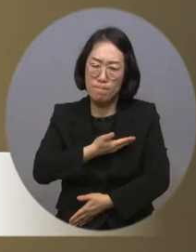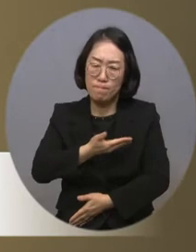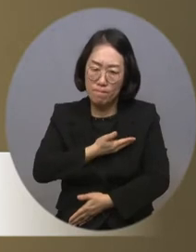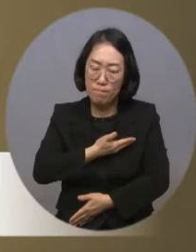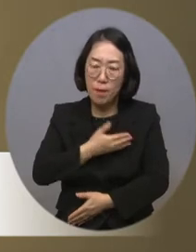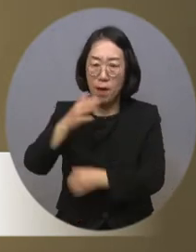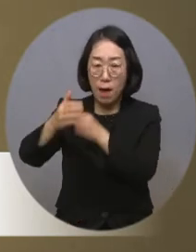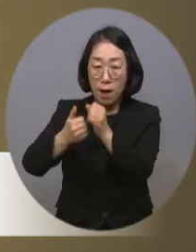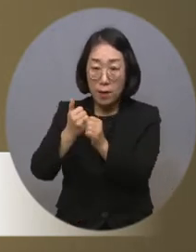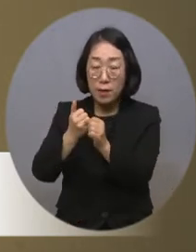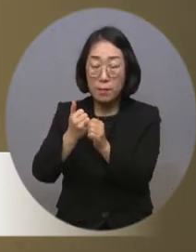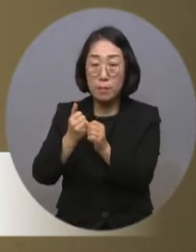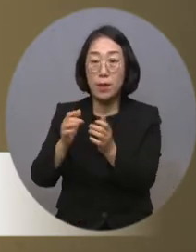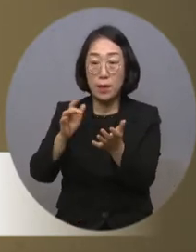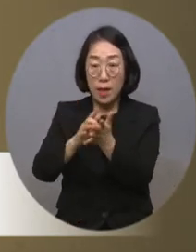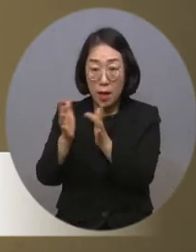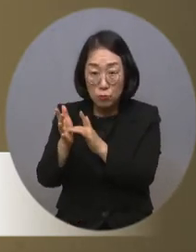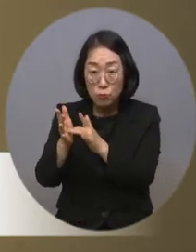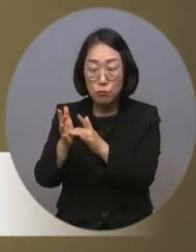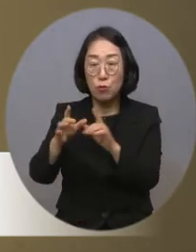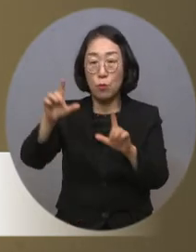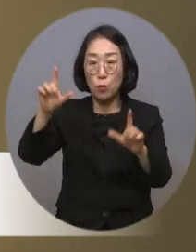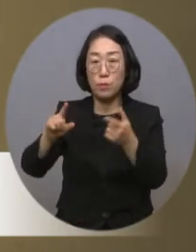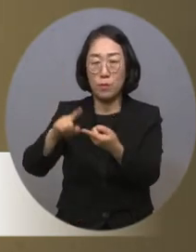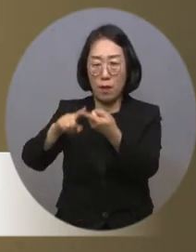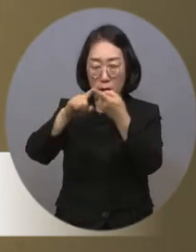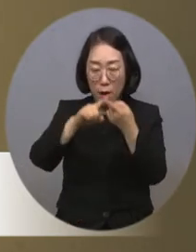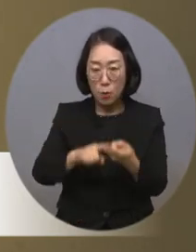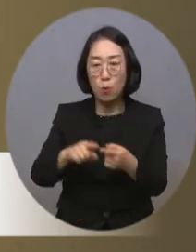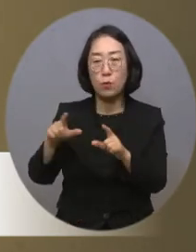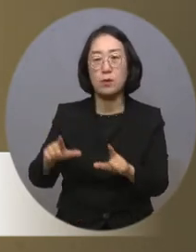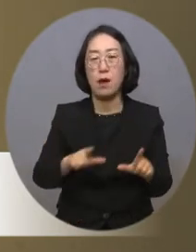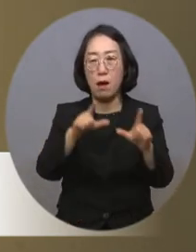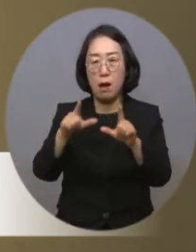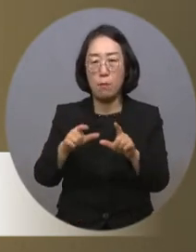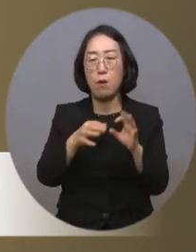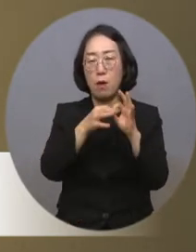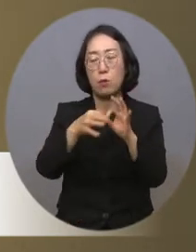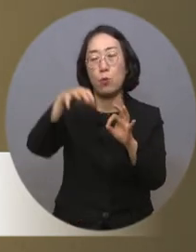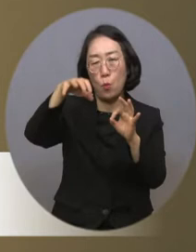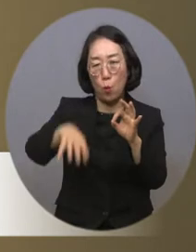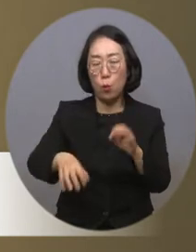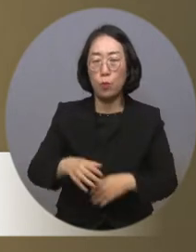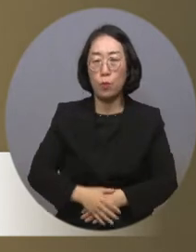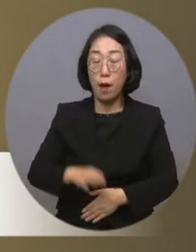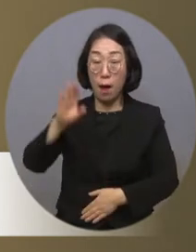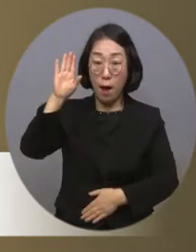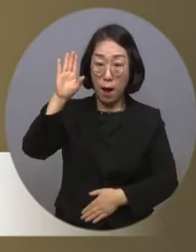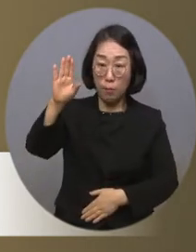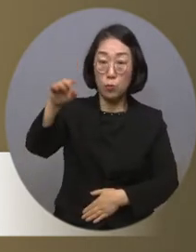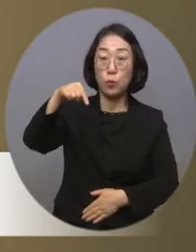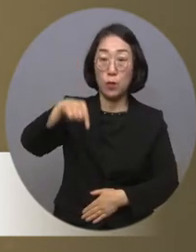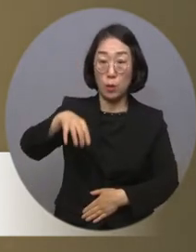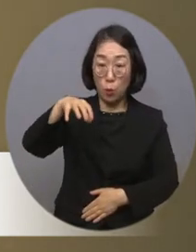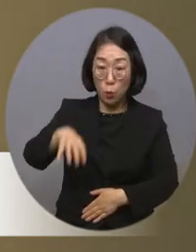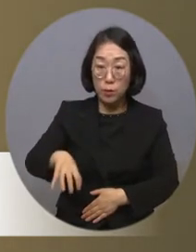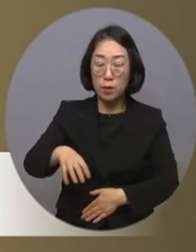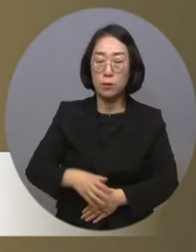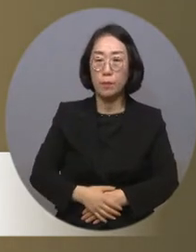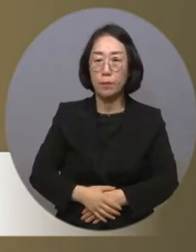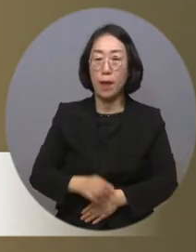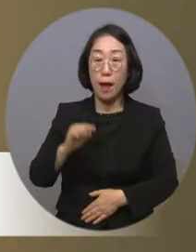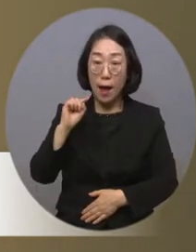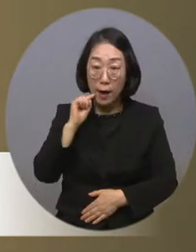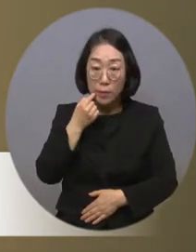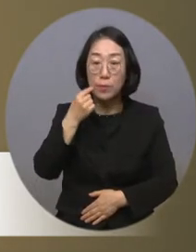안에서 성경적인 그런 삶을 살아오신 곳이고 앞으로도 이곳에 그런